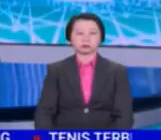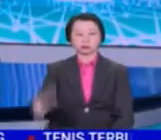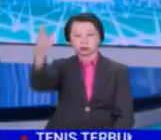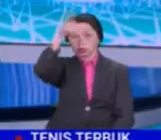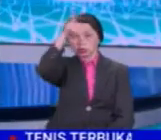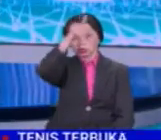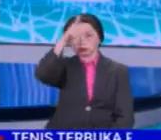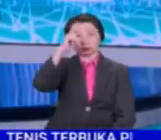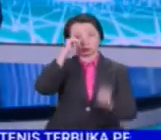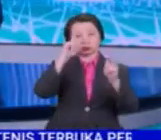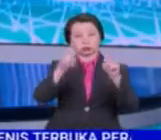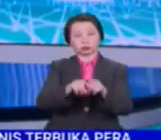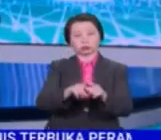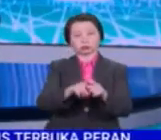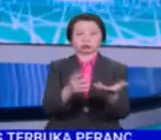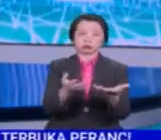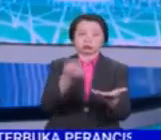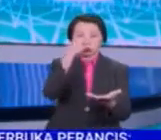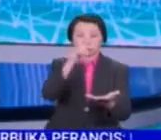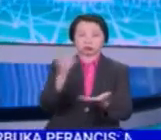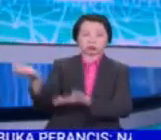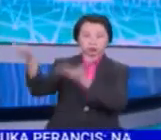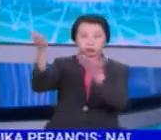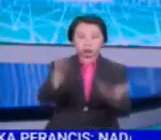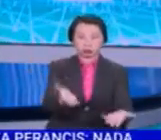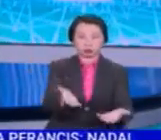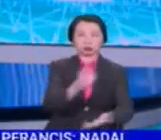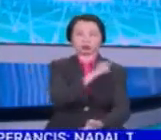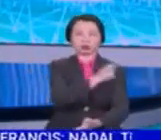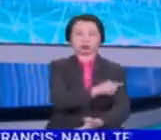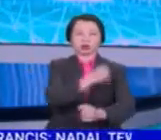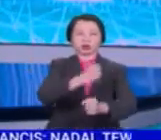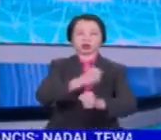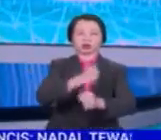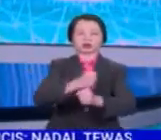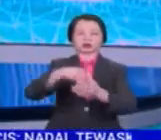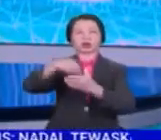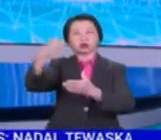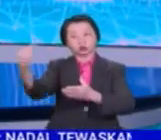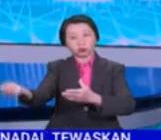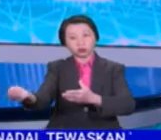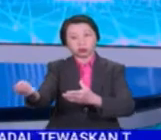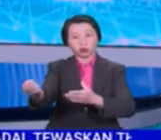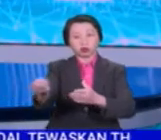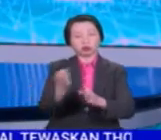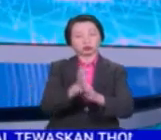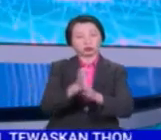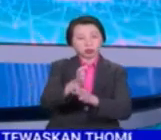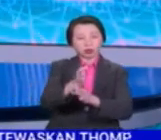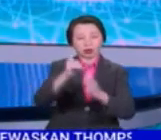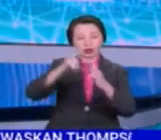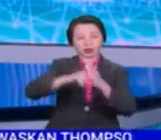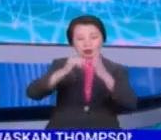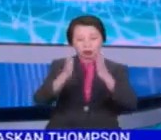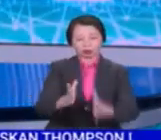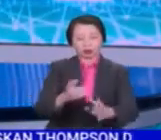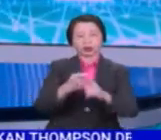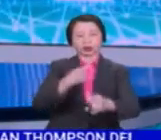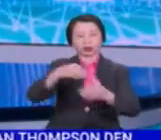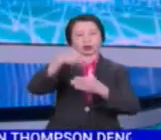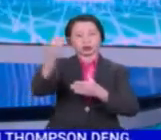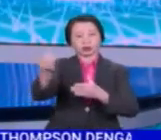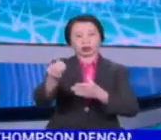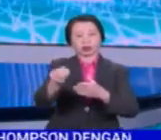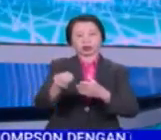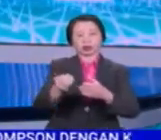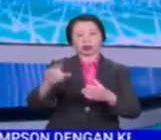Kerajaan bersetuju pada dasarnya untuk membawa masuk tenaga kerja asing sektor keselamatan dari negara luar